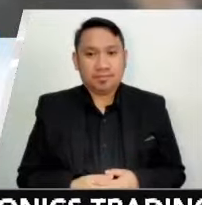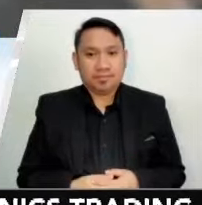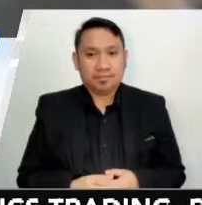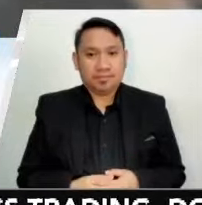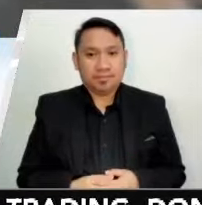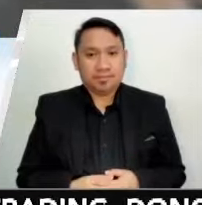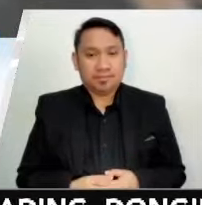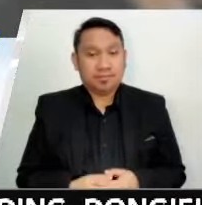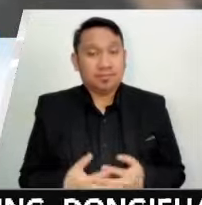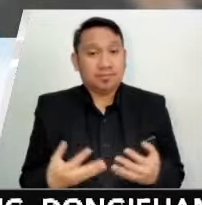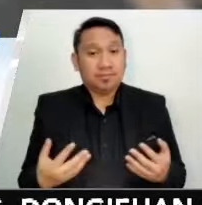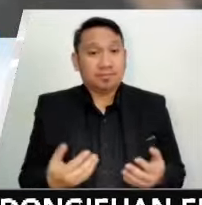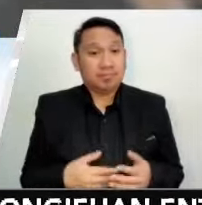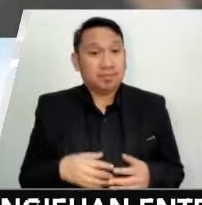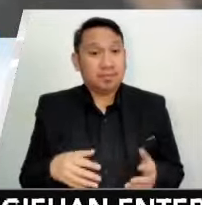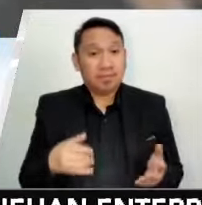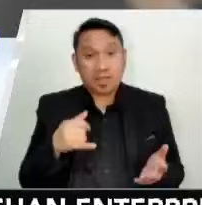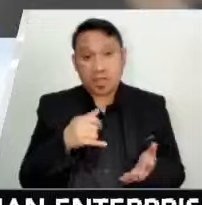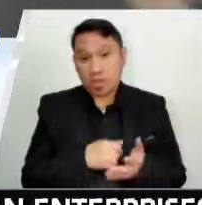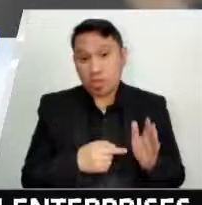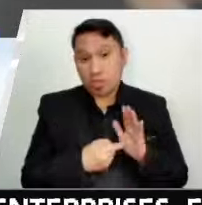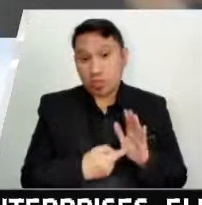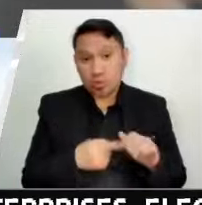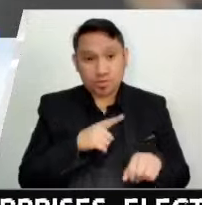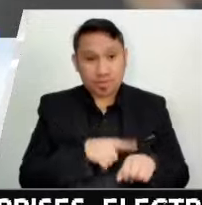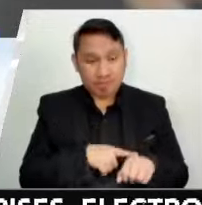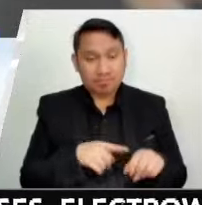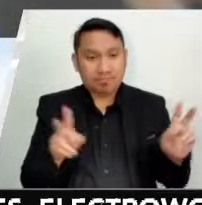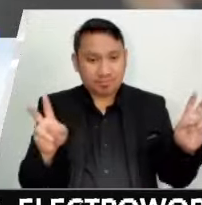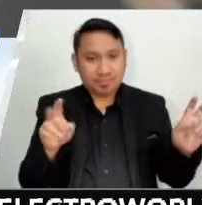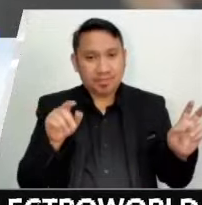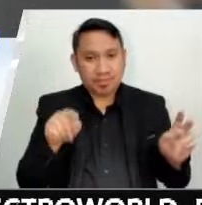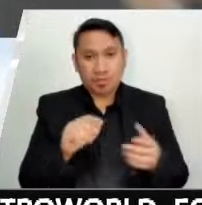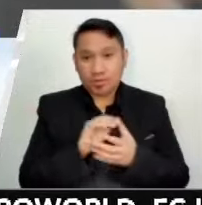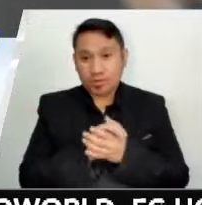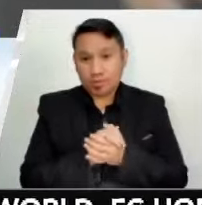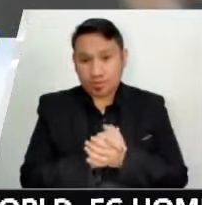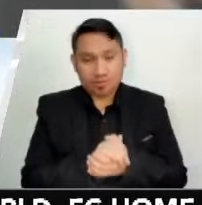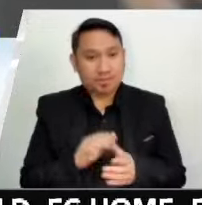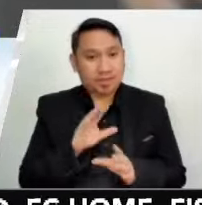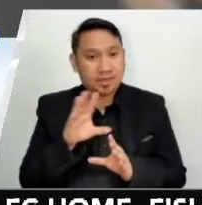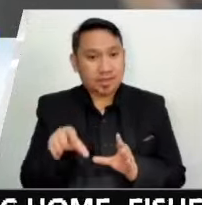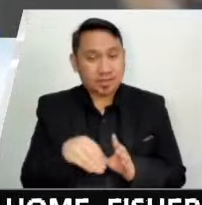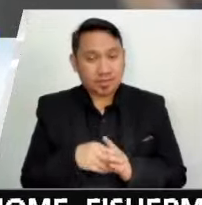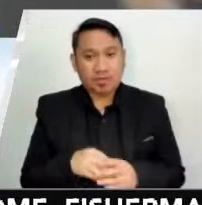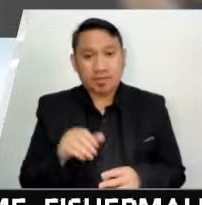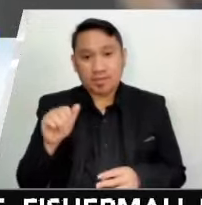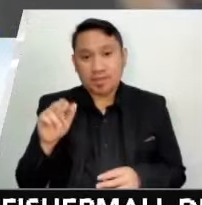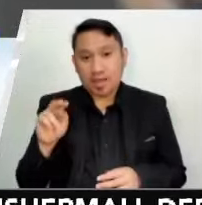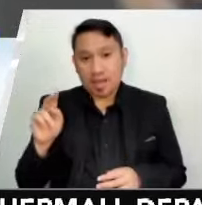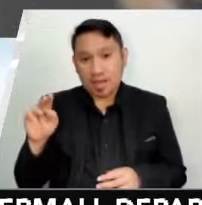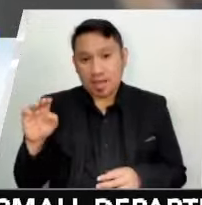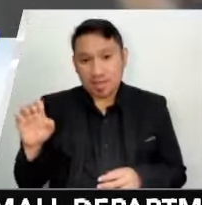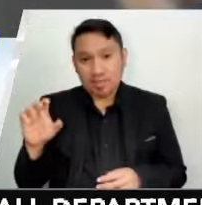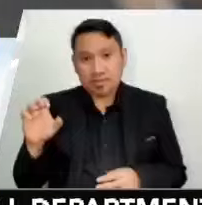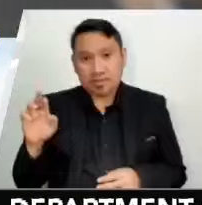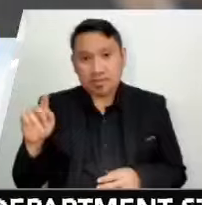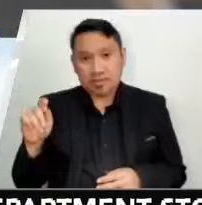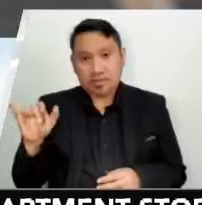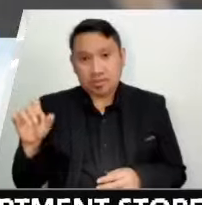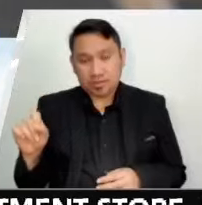It's Showtime family sa pag-congratulate sa ating Golden Boy. Kasama riyan sina Ann Curtis at kiyang Amy